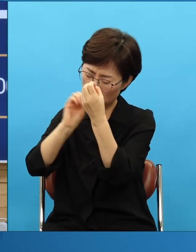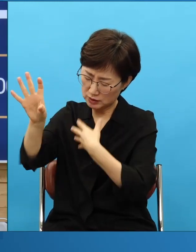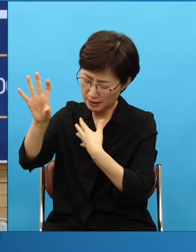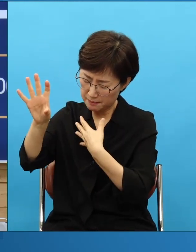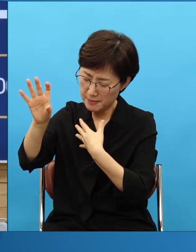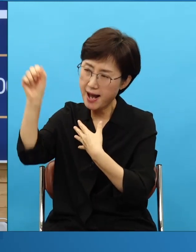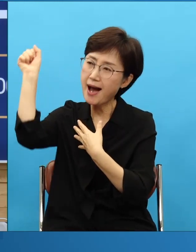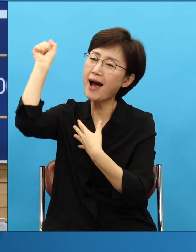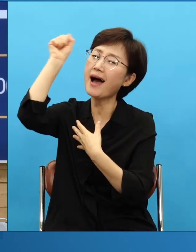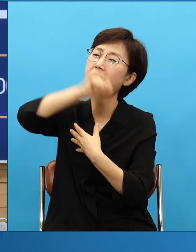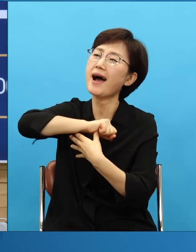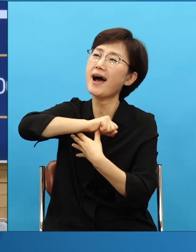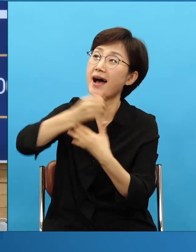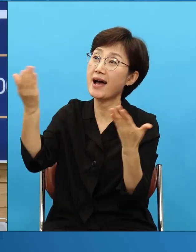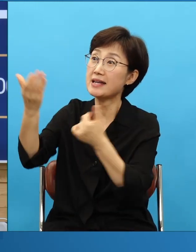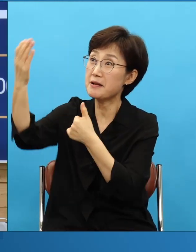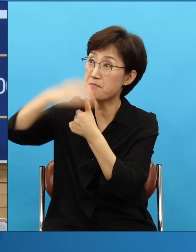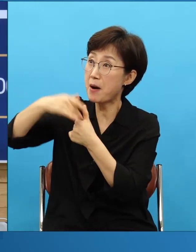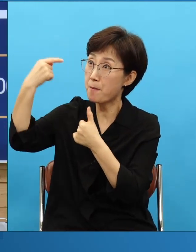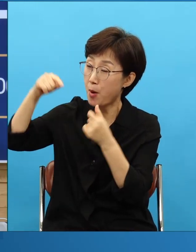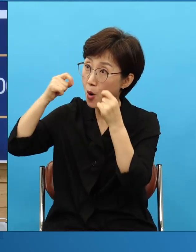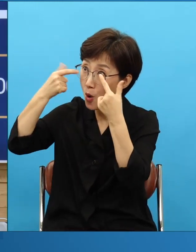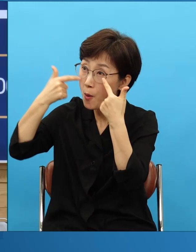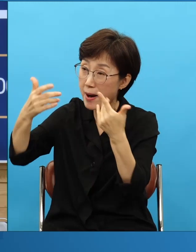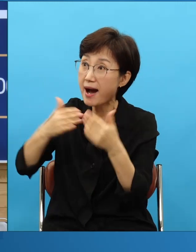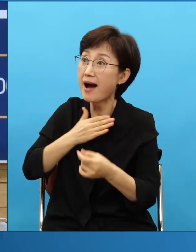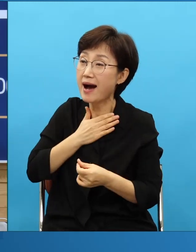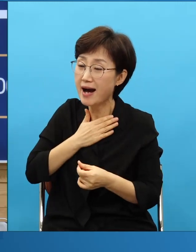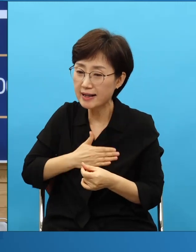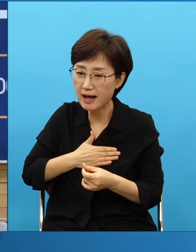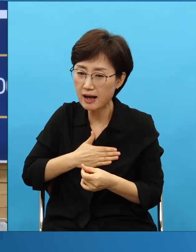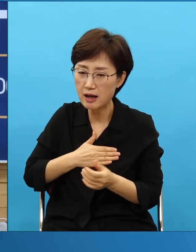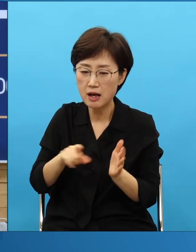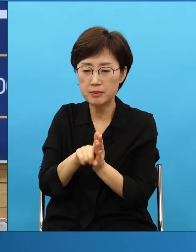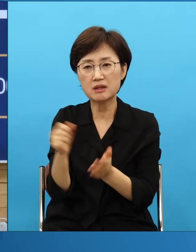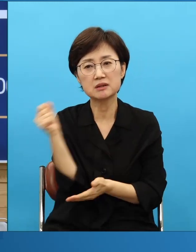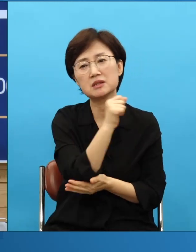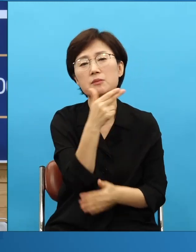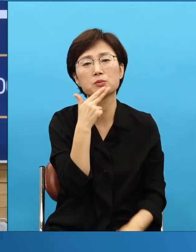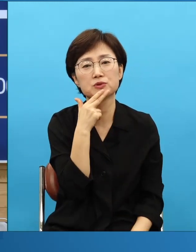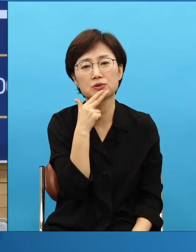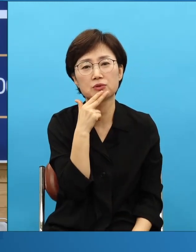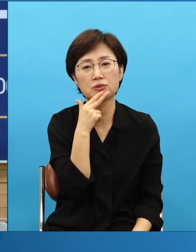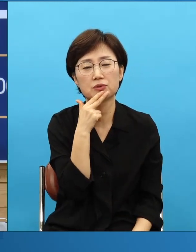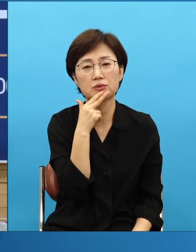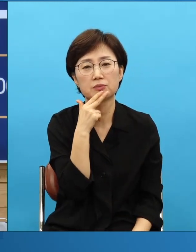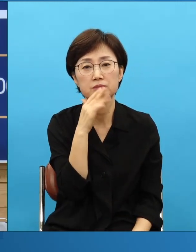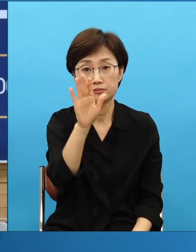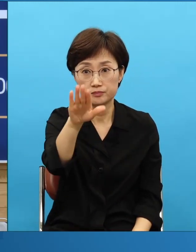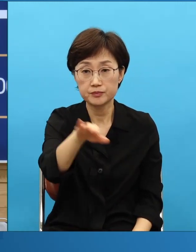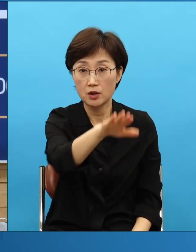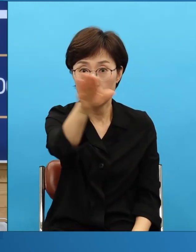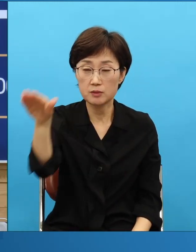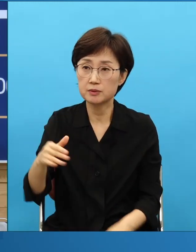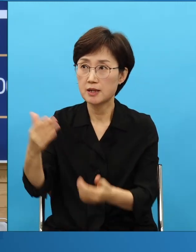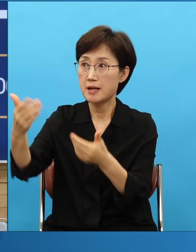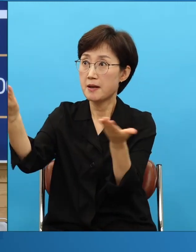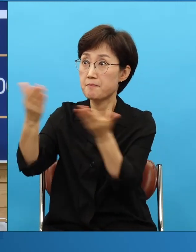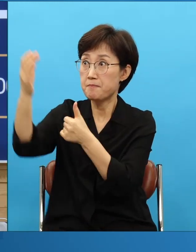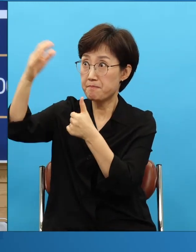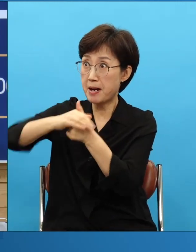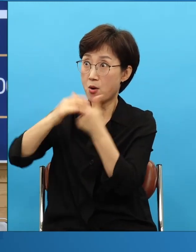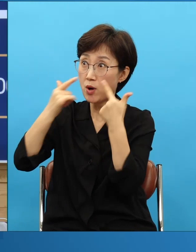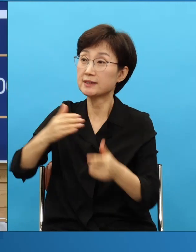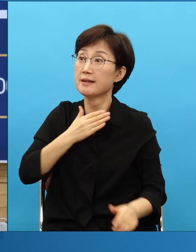answers come, you will have this conviction. You have to have that sure mission. 병든 사람들인데 죽음 두려워하지 마세요. 하나님 부르면 가고 안 부르면